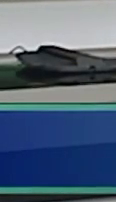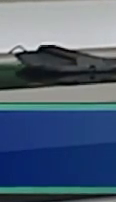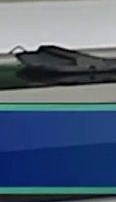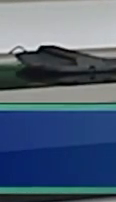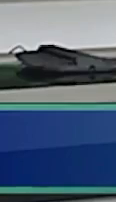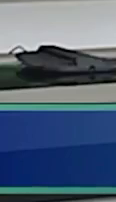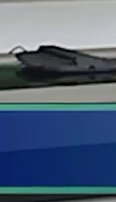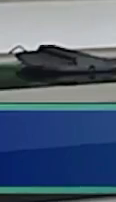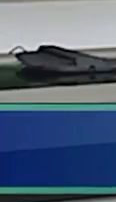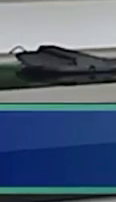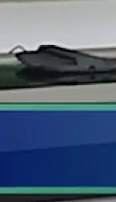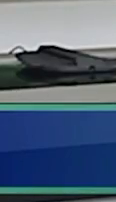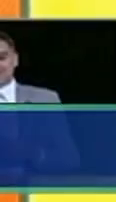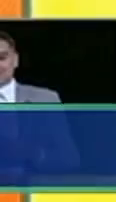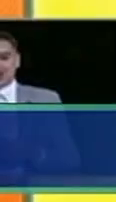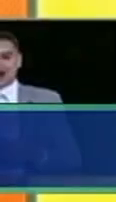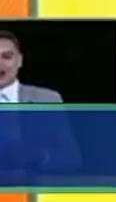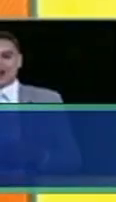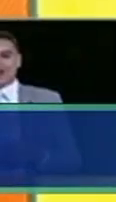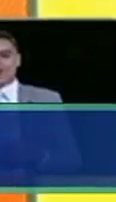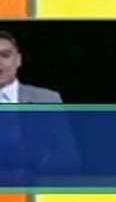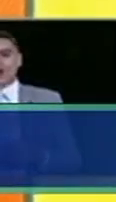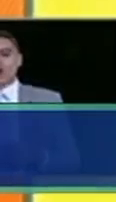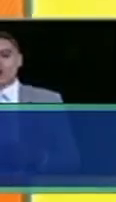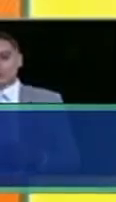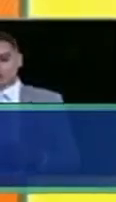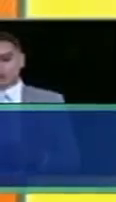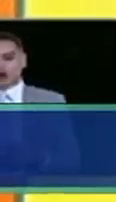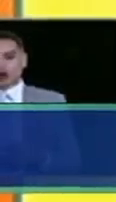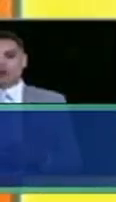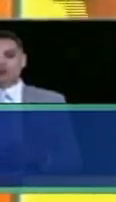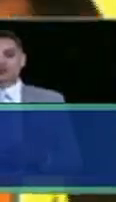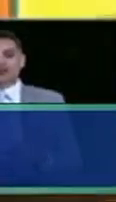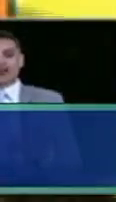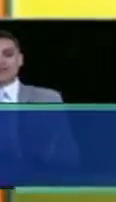العالم ومصر. كل سنة وانتم طيبين جميعا.